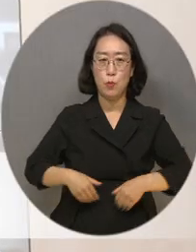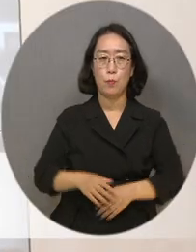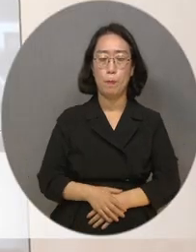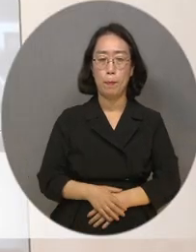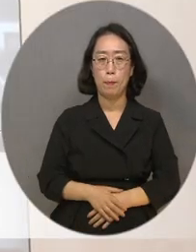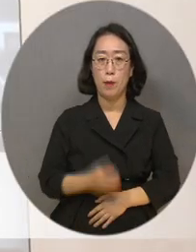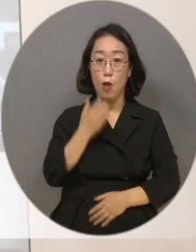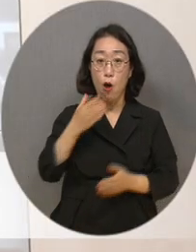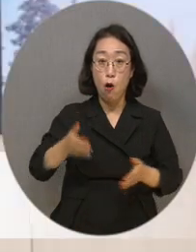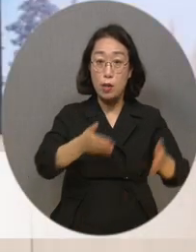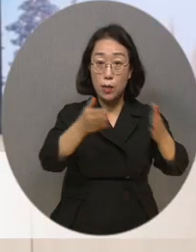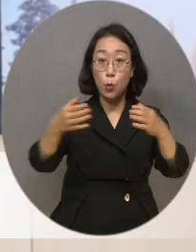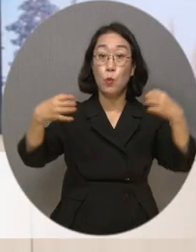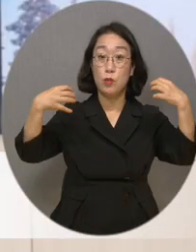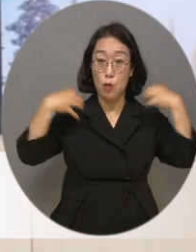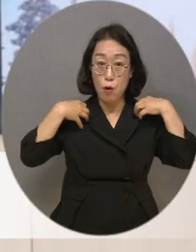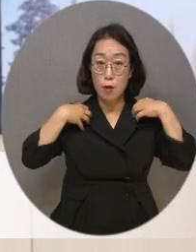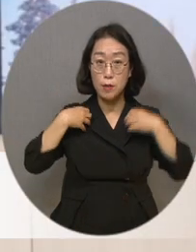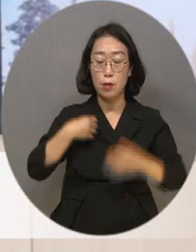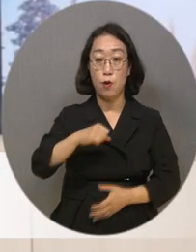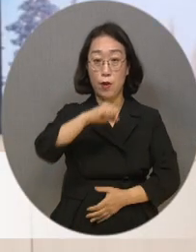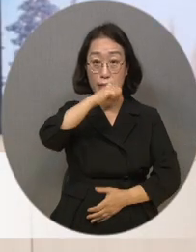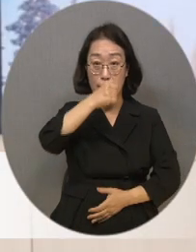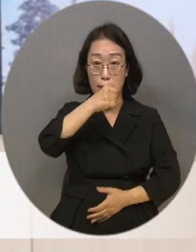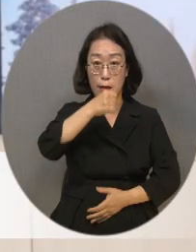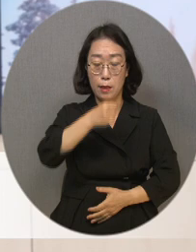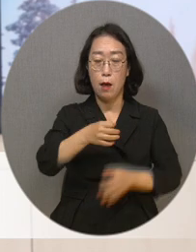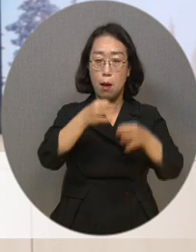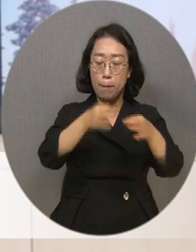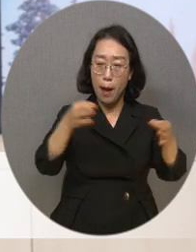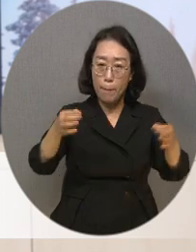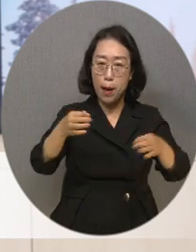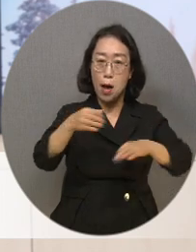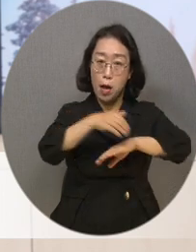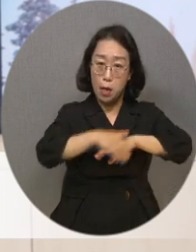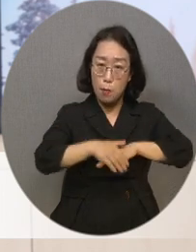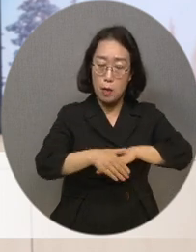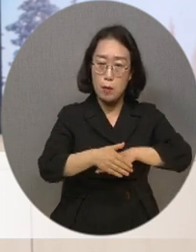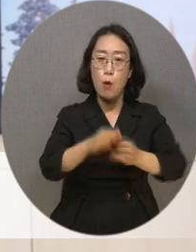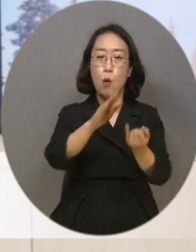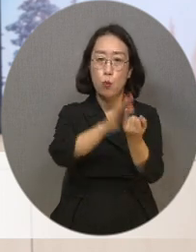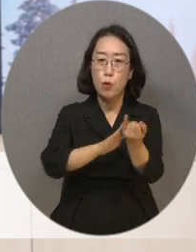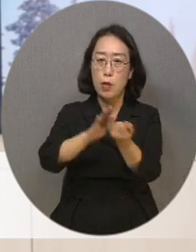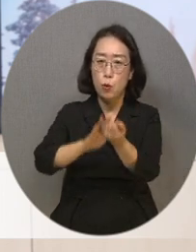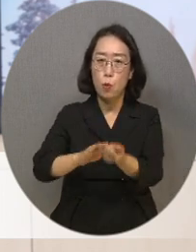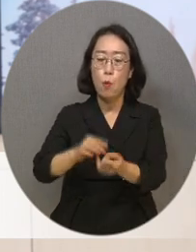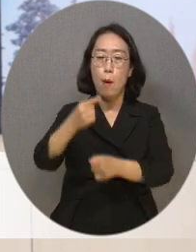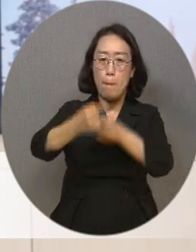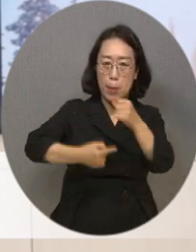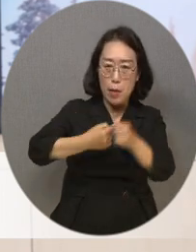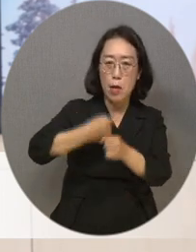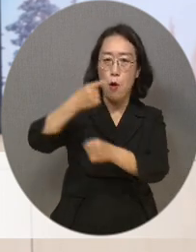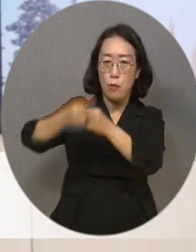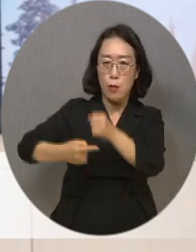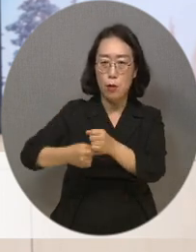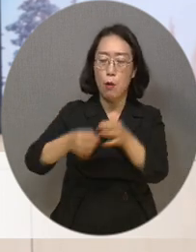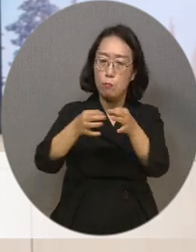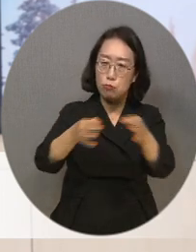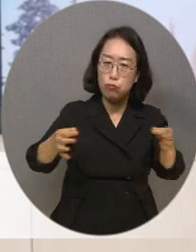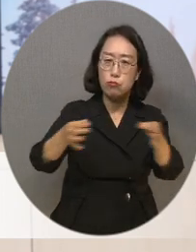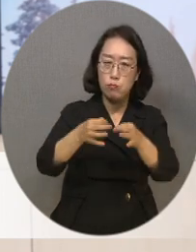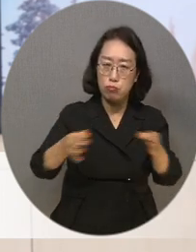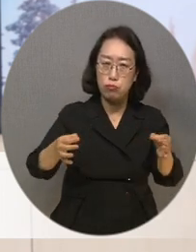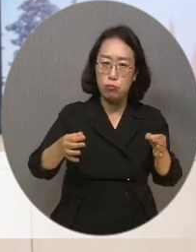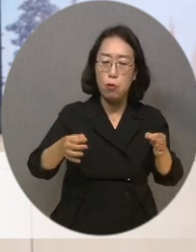경기도 차원에서도 예산을 좀 편성해서 이런 분들에게 위로금을 좀 매년 지급해주는 예산이